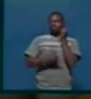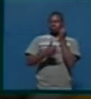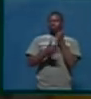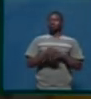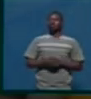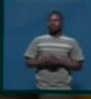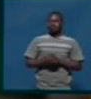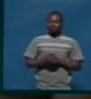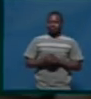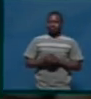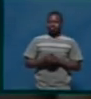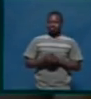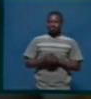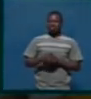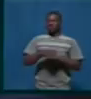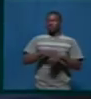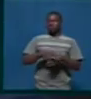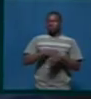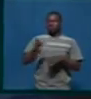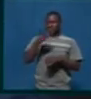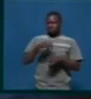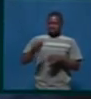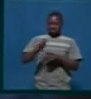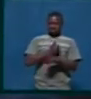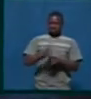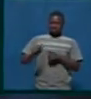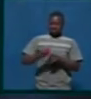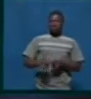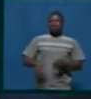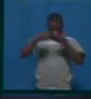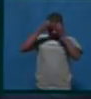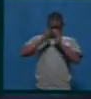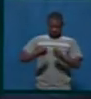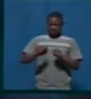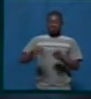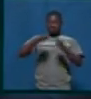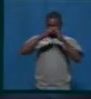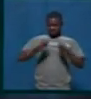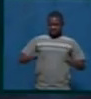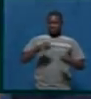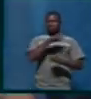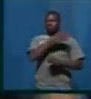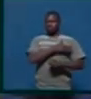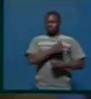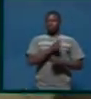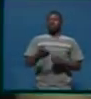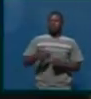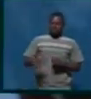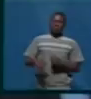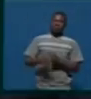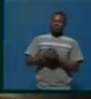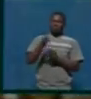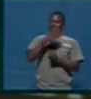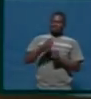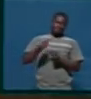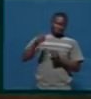Toujours sur le sujet des affaires, le président de l'Association des entreprises allemandes en Afrique a confirmé au président du FASO l'augmentation des